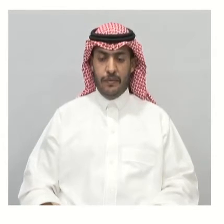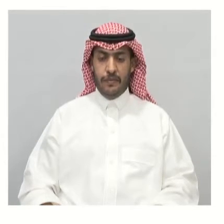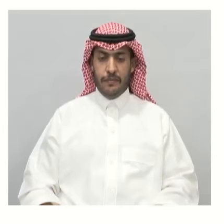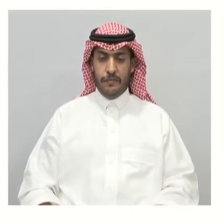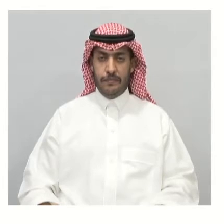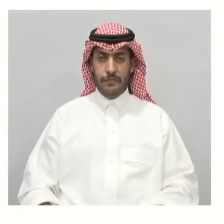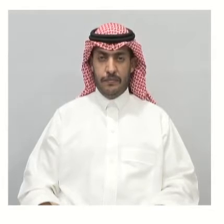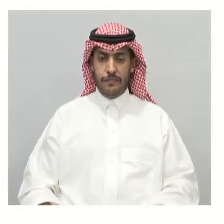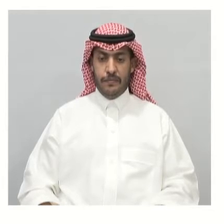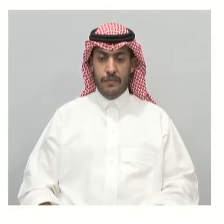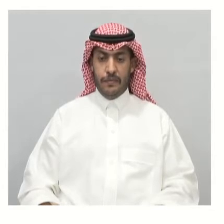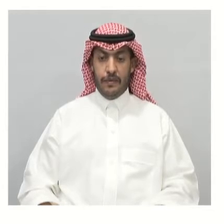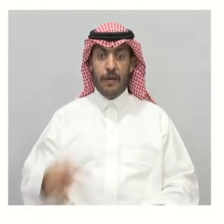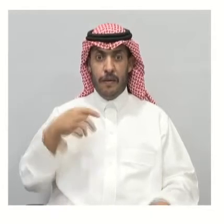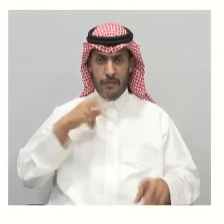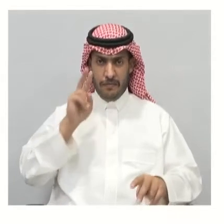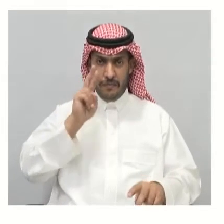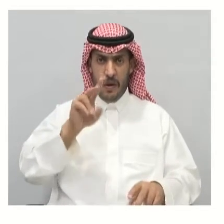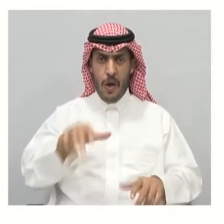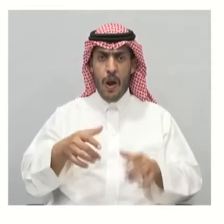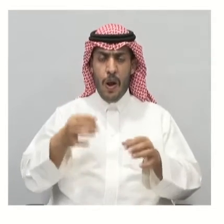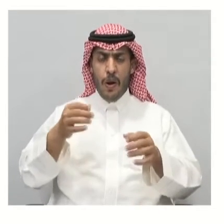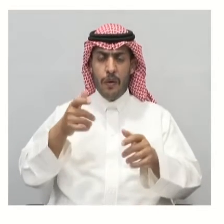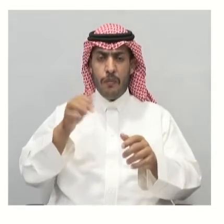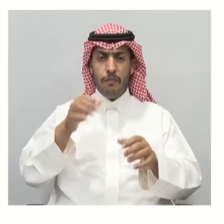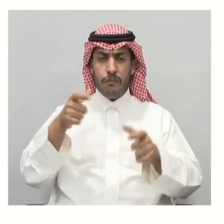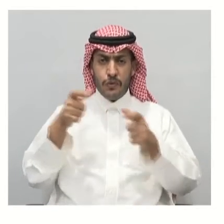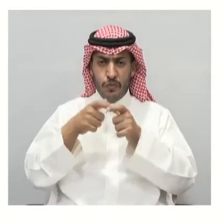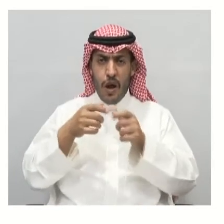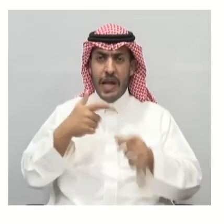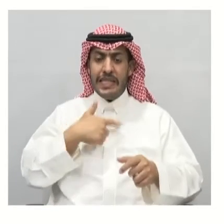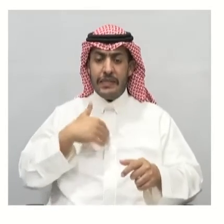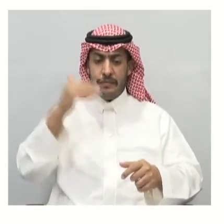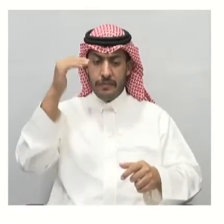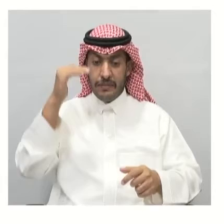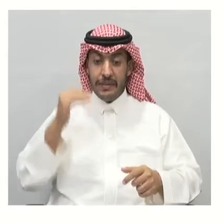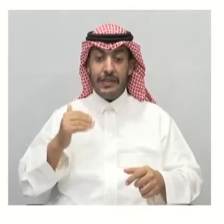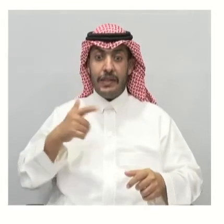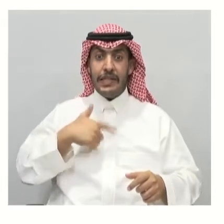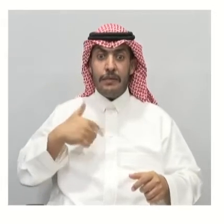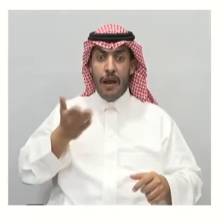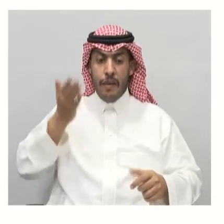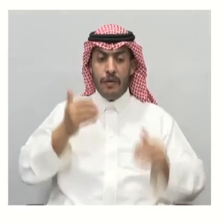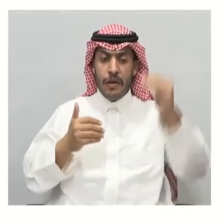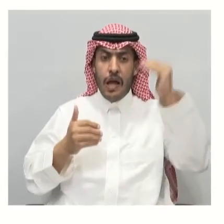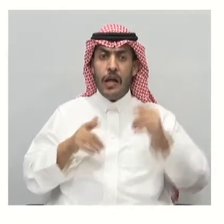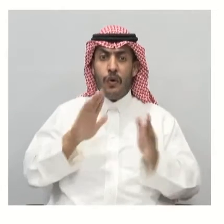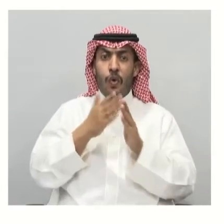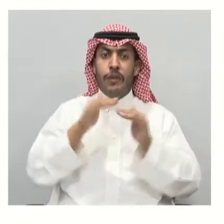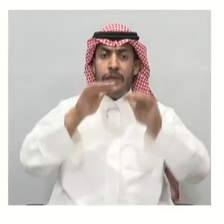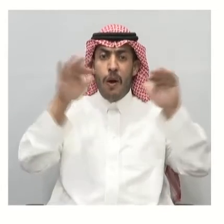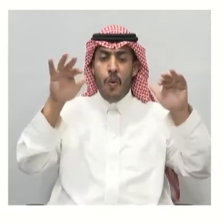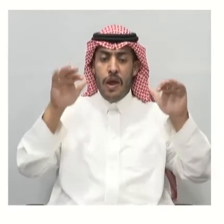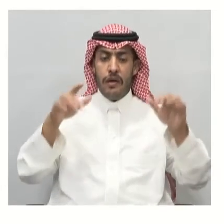وسلم امامنا مجموعه او اسماء الانبياء واسماء كتب سماويه السؤال